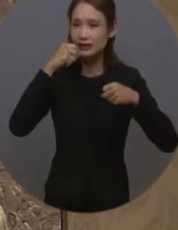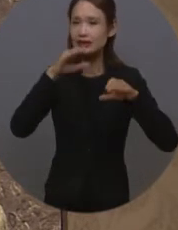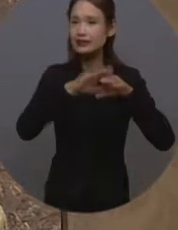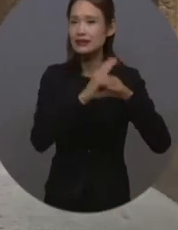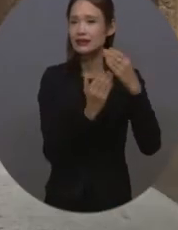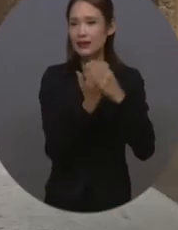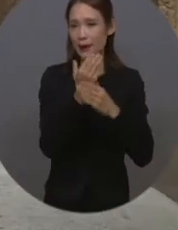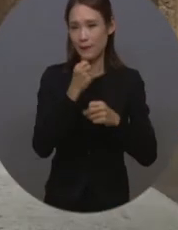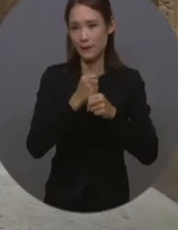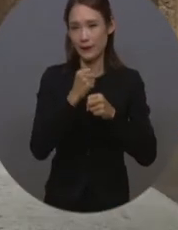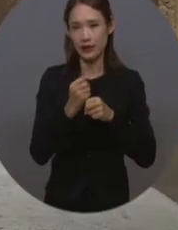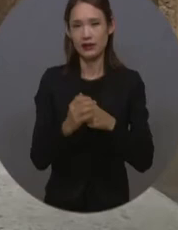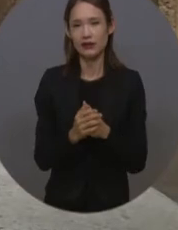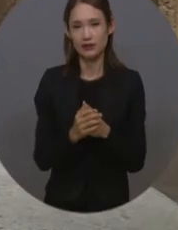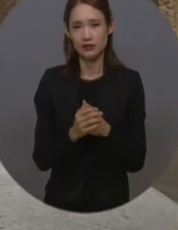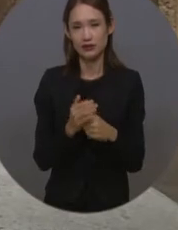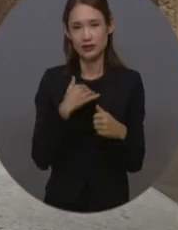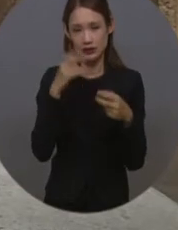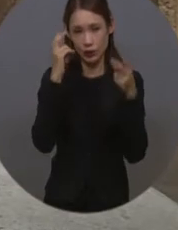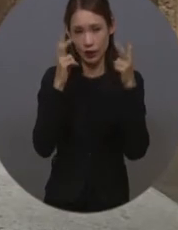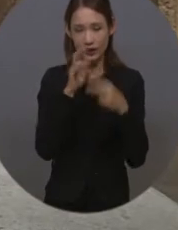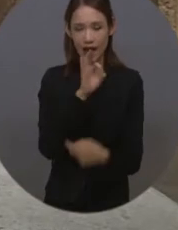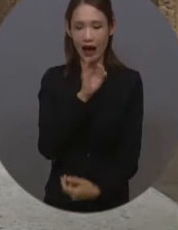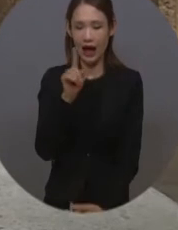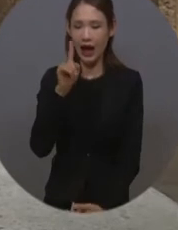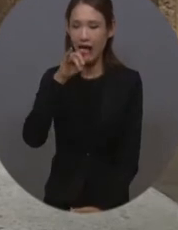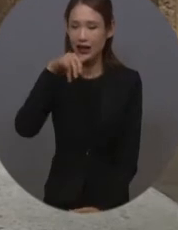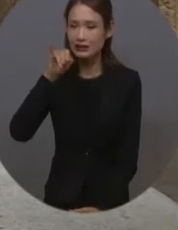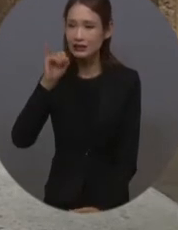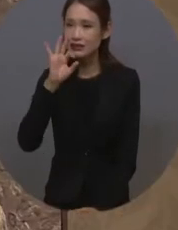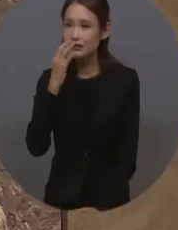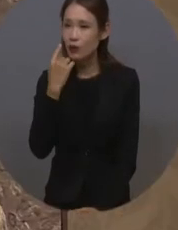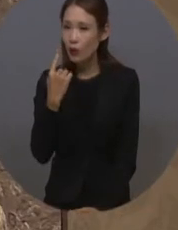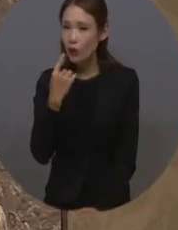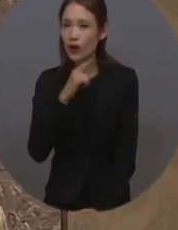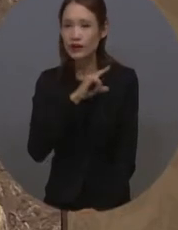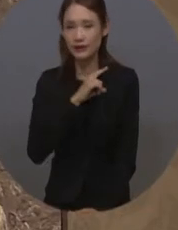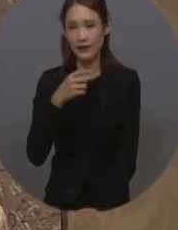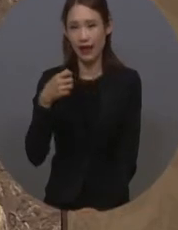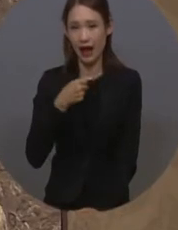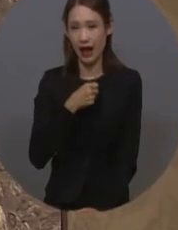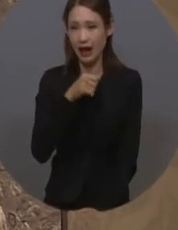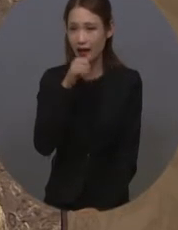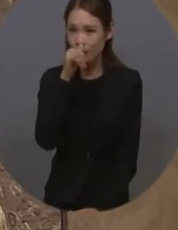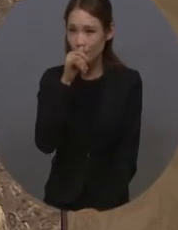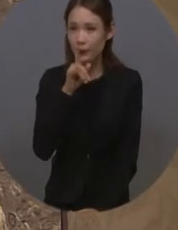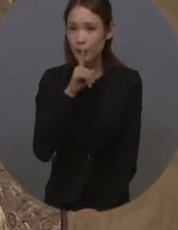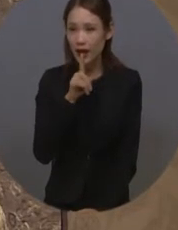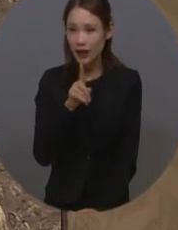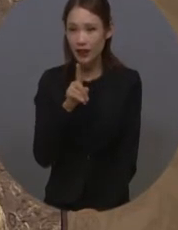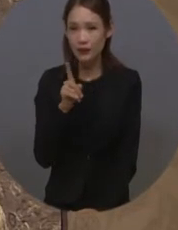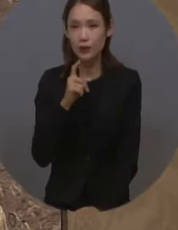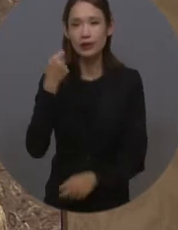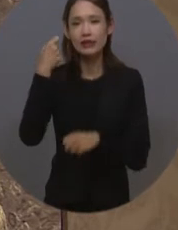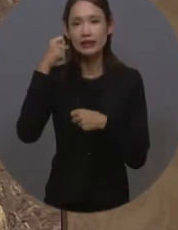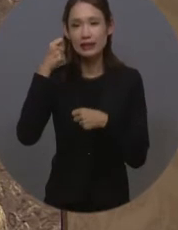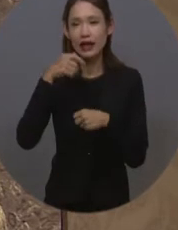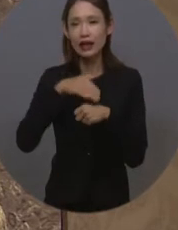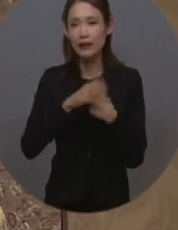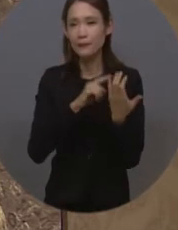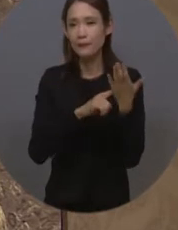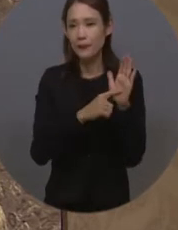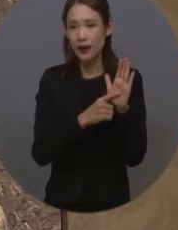예. 저희 회사가 아지오라는 이름을 가지고 있는데요. 네. 아지오라는 이름은 이탈리아 말로